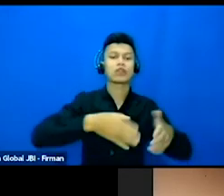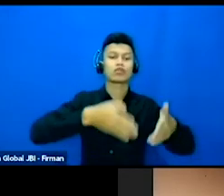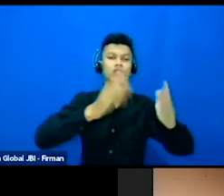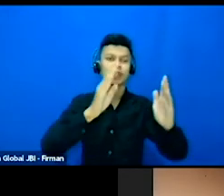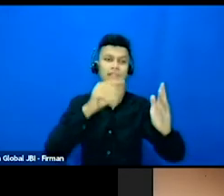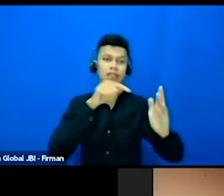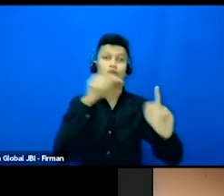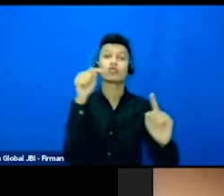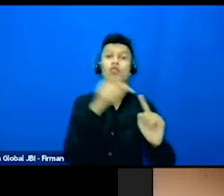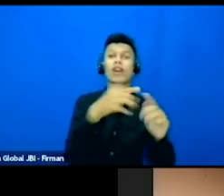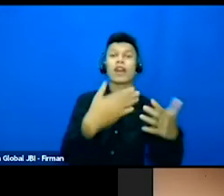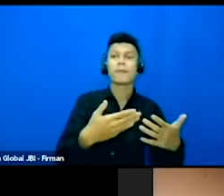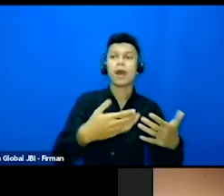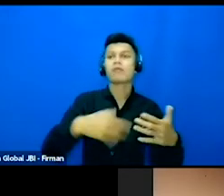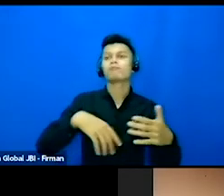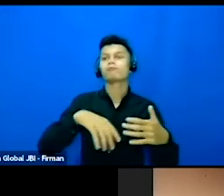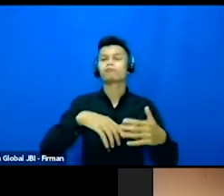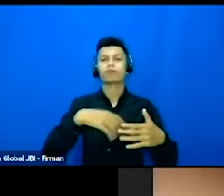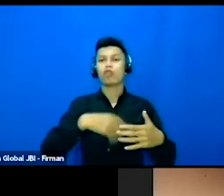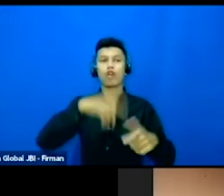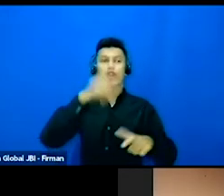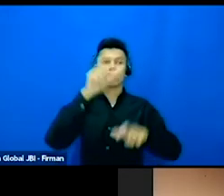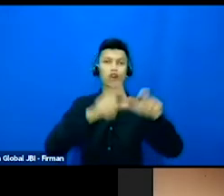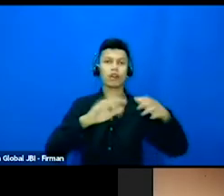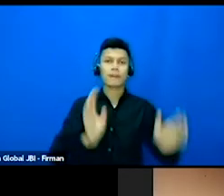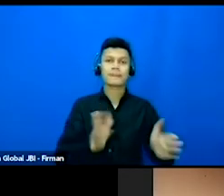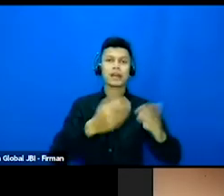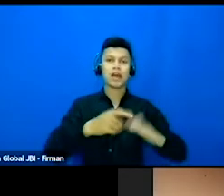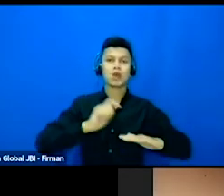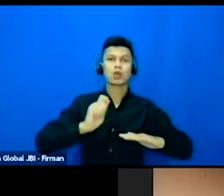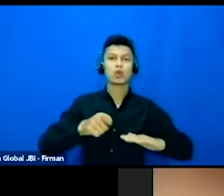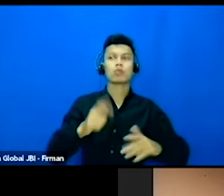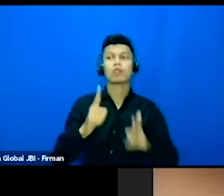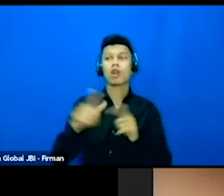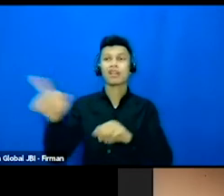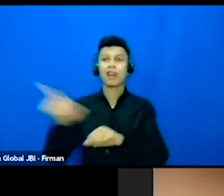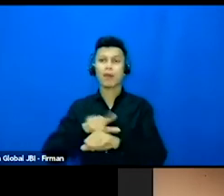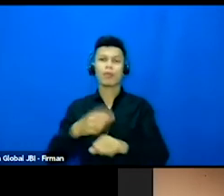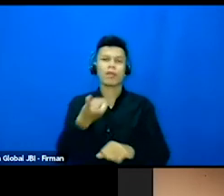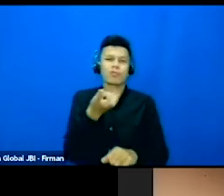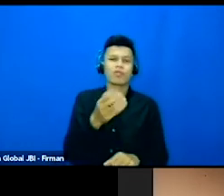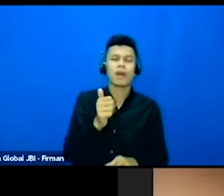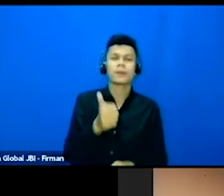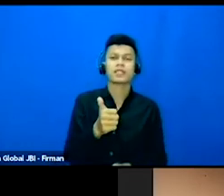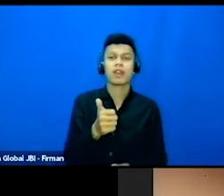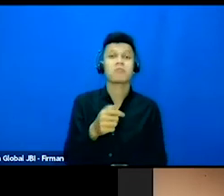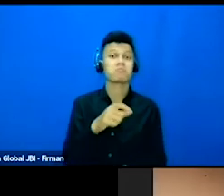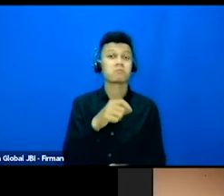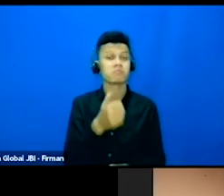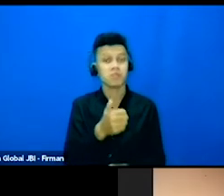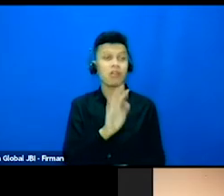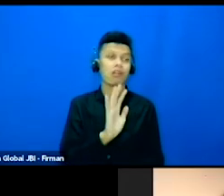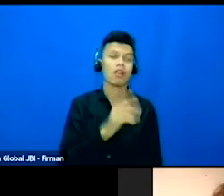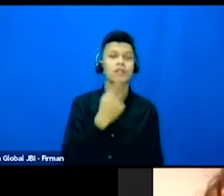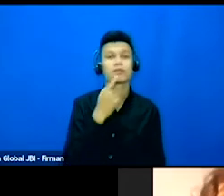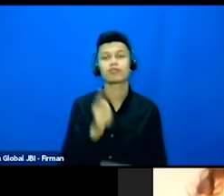memudahkan penegak hukum jika ada pengaduan mengenai greenwashing Terima kasih Pak bagus